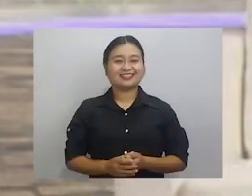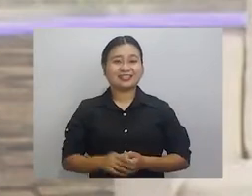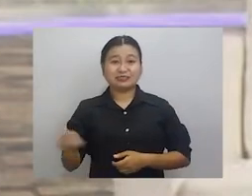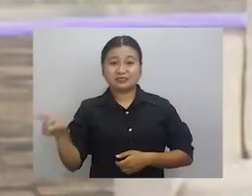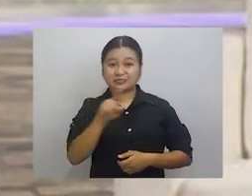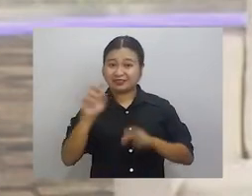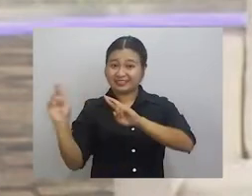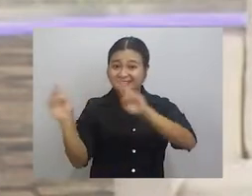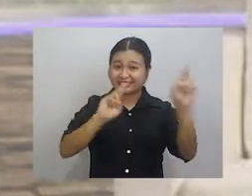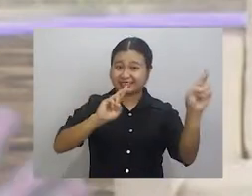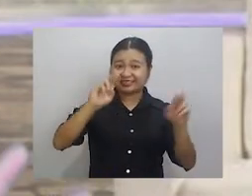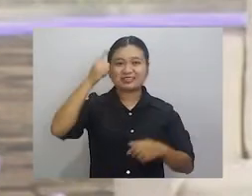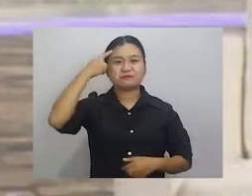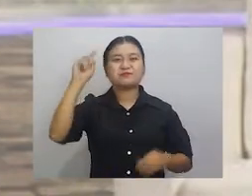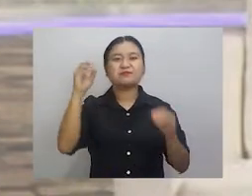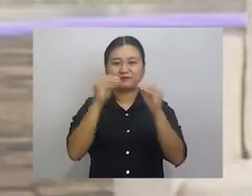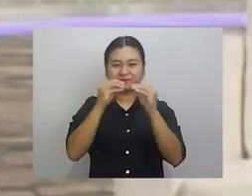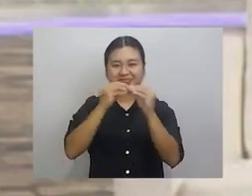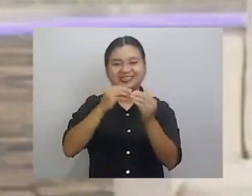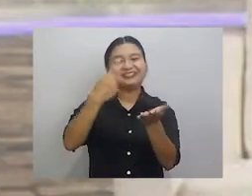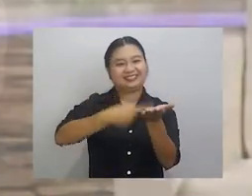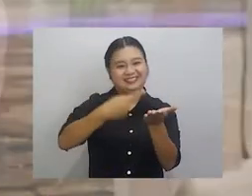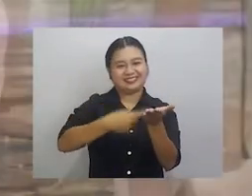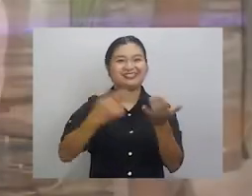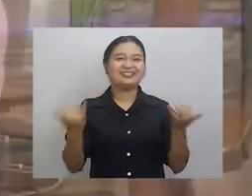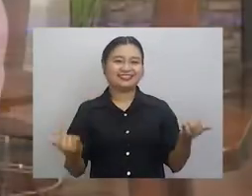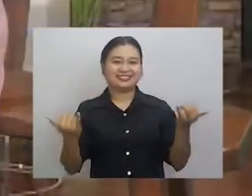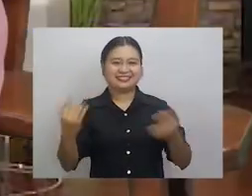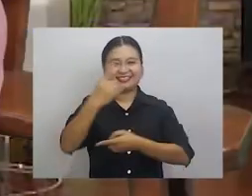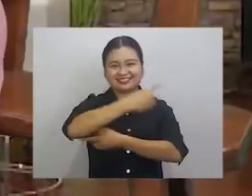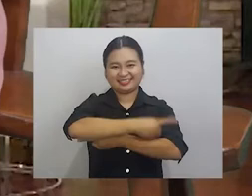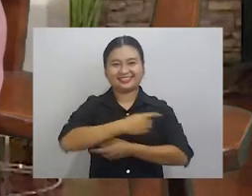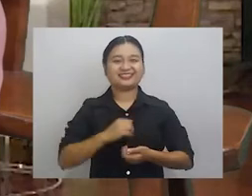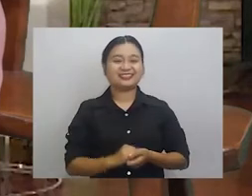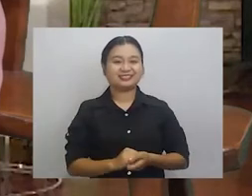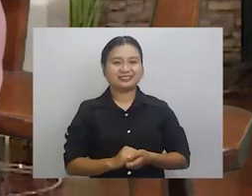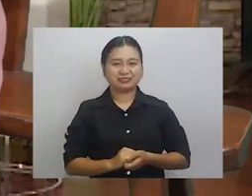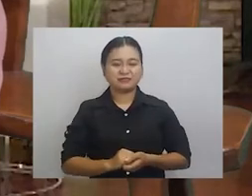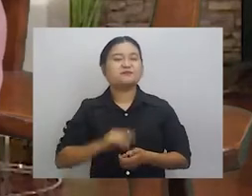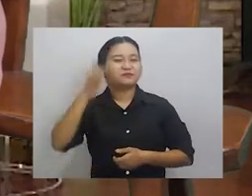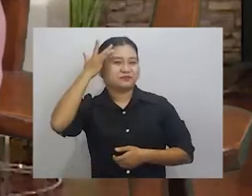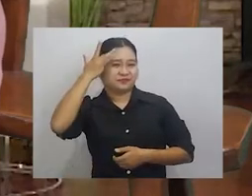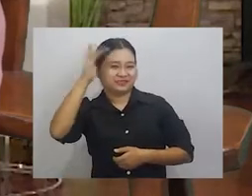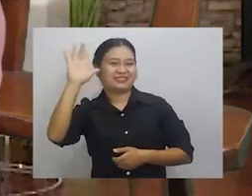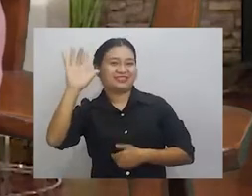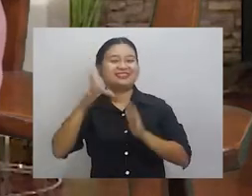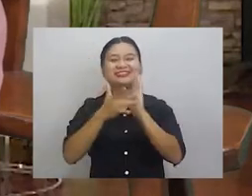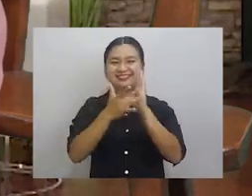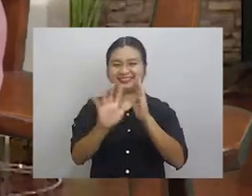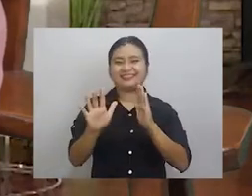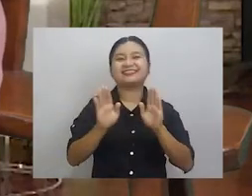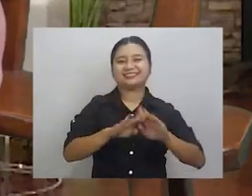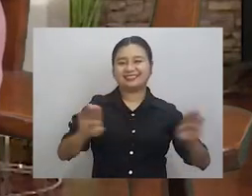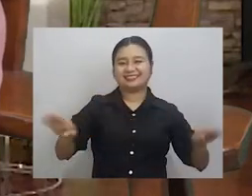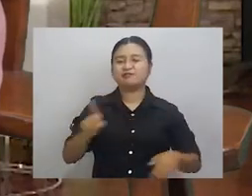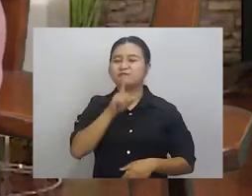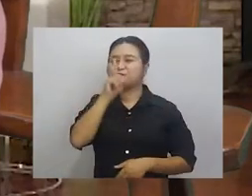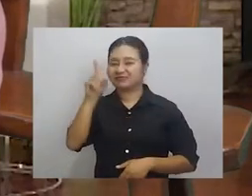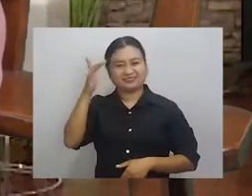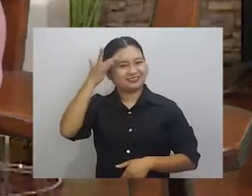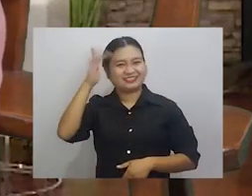na kayo sa mas pinalawak pa nating usapan sa araw na ito. Mahusay, ang gagaling talaga nila Ma'am Shi